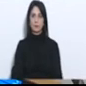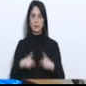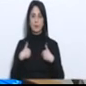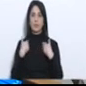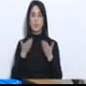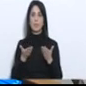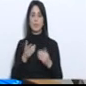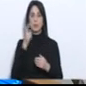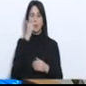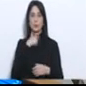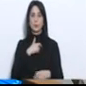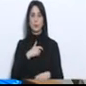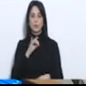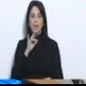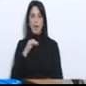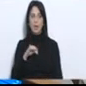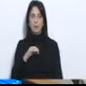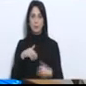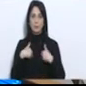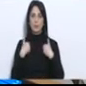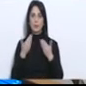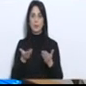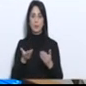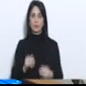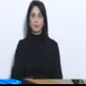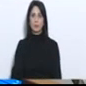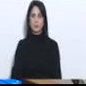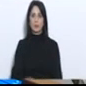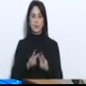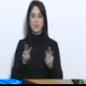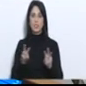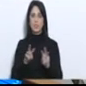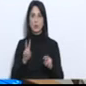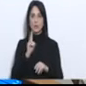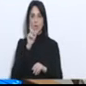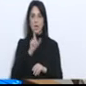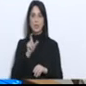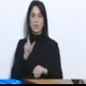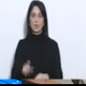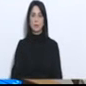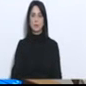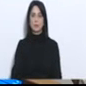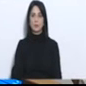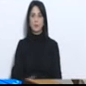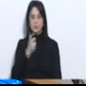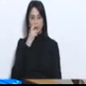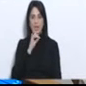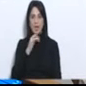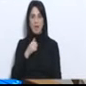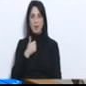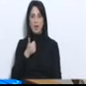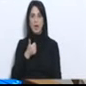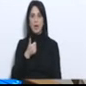მოგესალმებით ბატონო ირაკლი, მივესალმები ministrobis candidatebs. ბატონო ირაკლი, მე